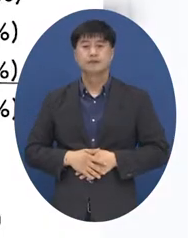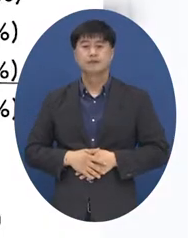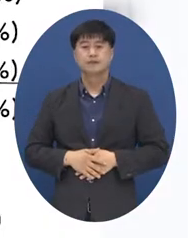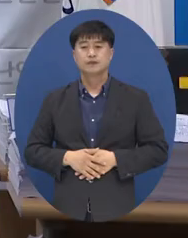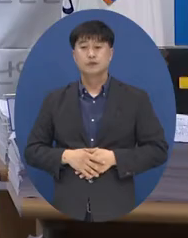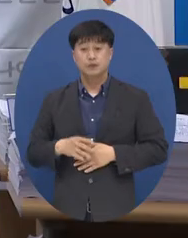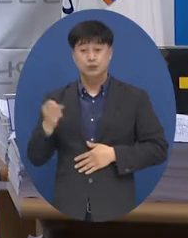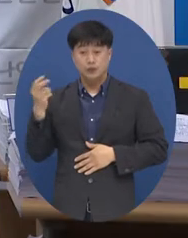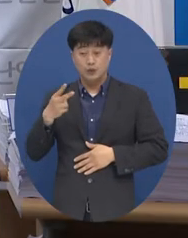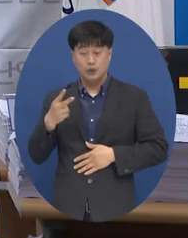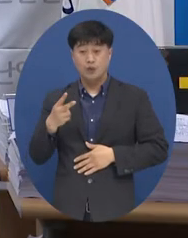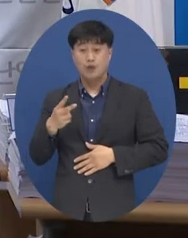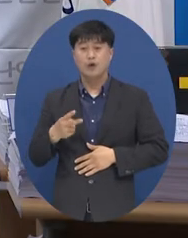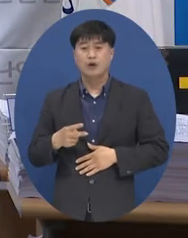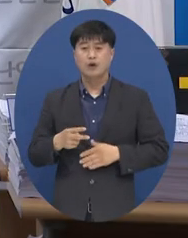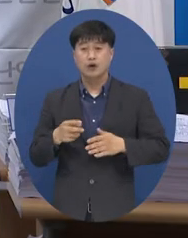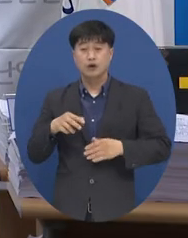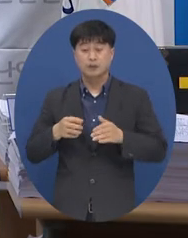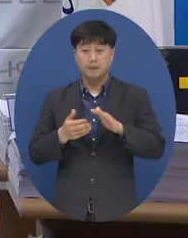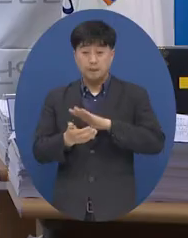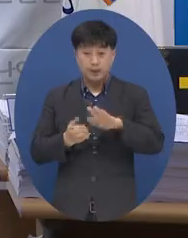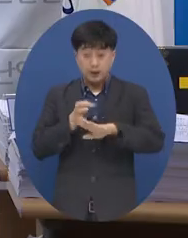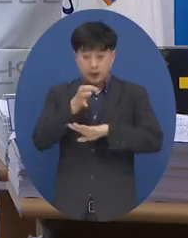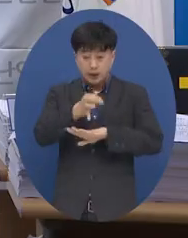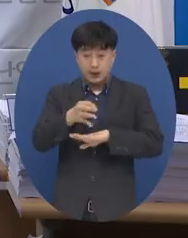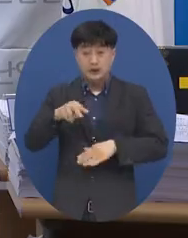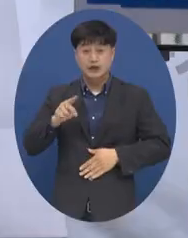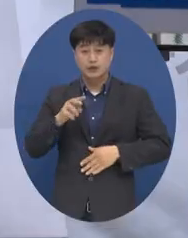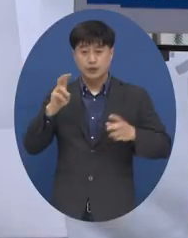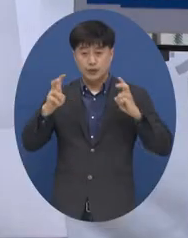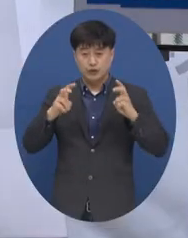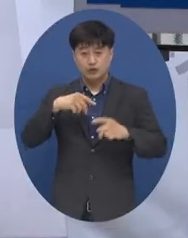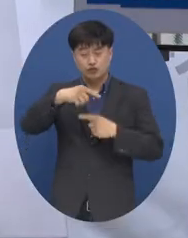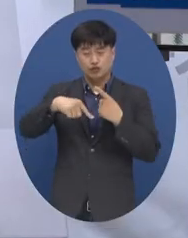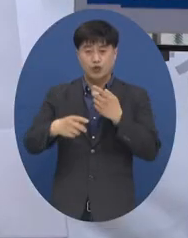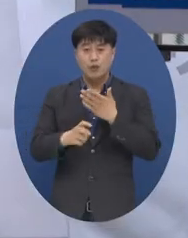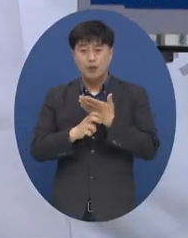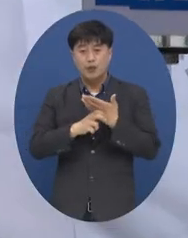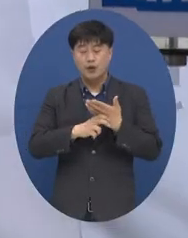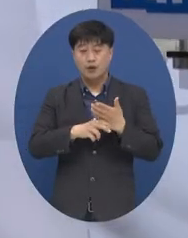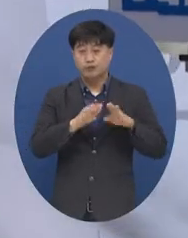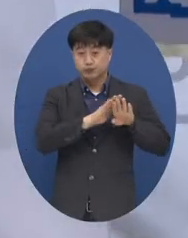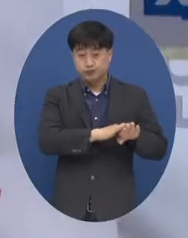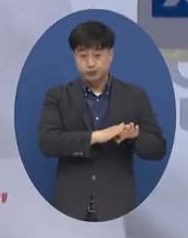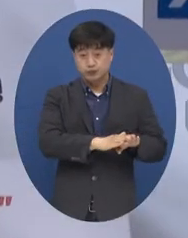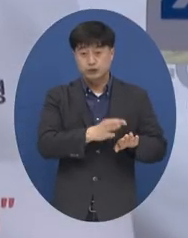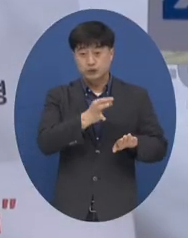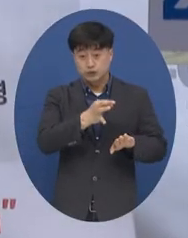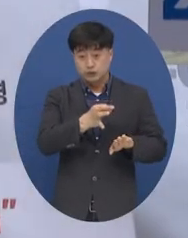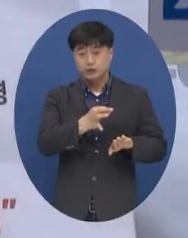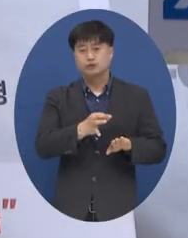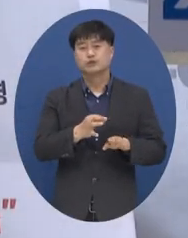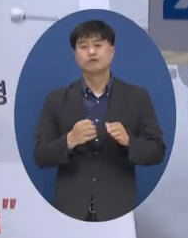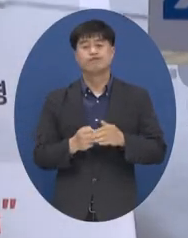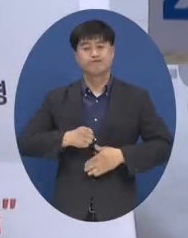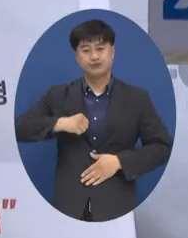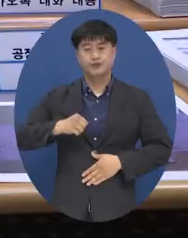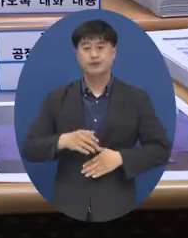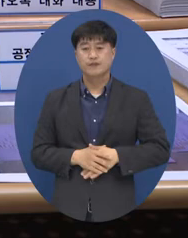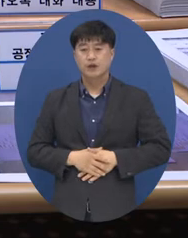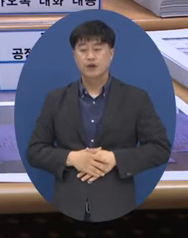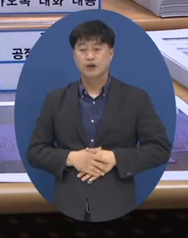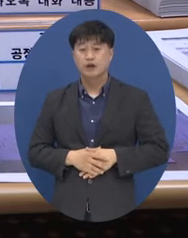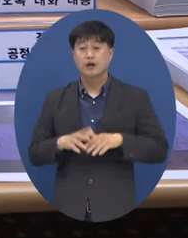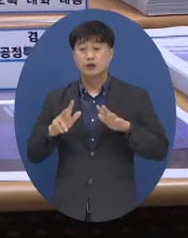됩니다. 한편 선불식 상조업체를 운영하며 법정 예치금 비율을 지키지 않은 운영자들도 적발됐습니다.